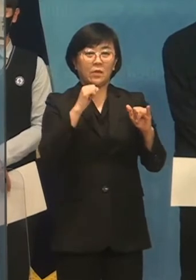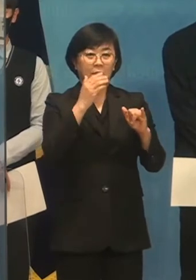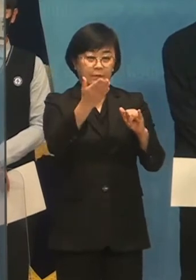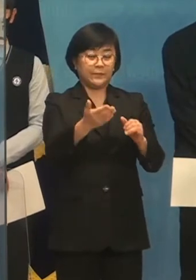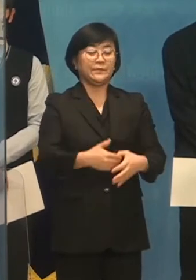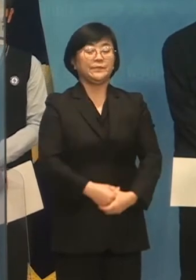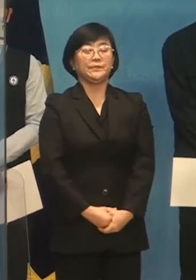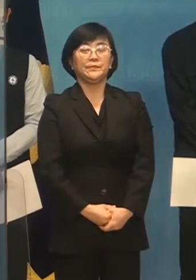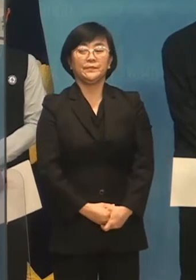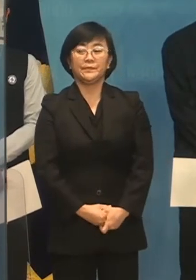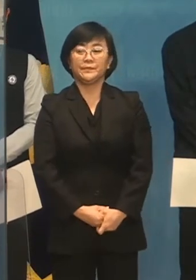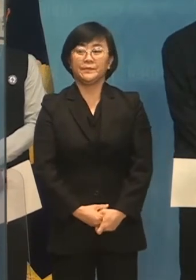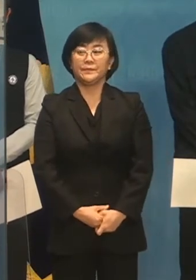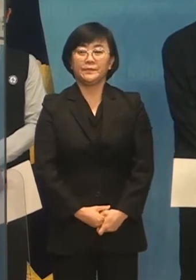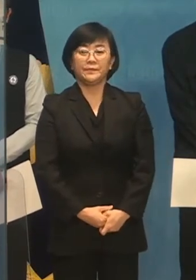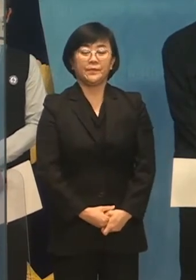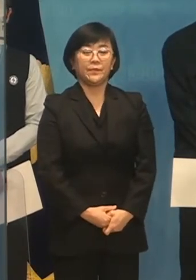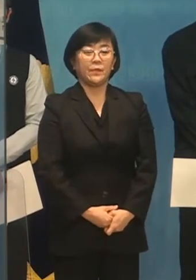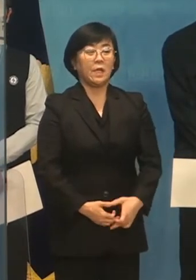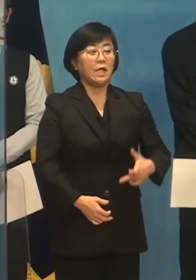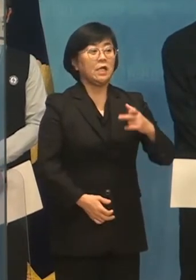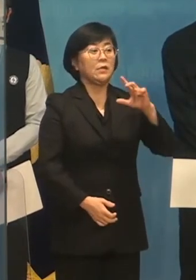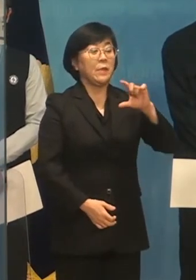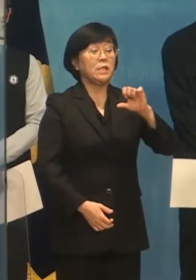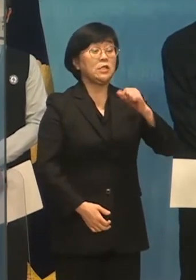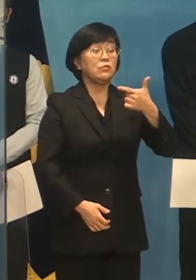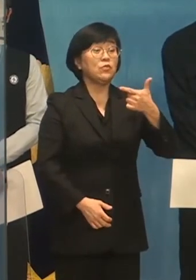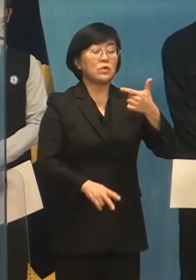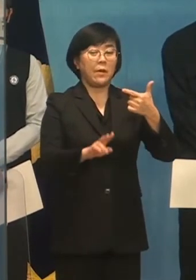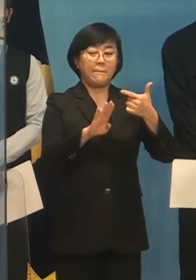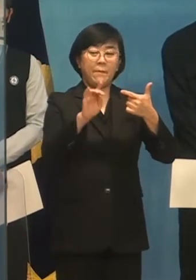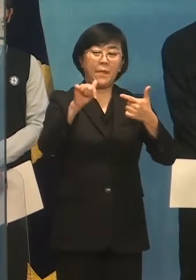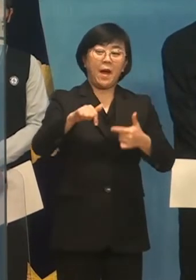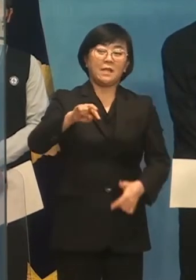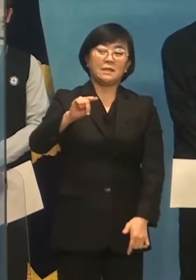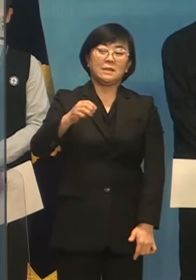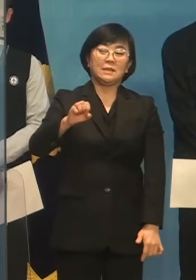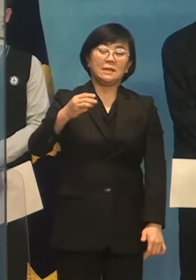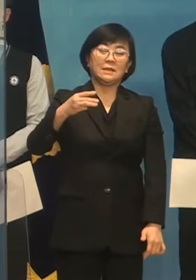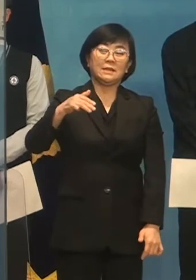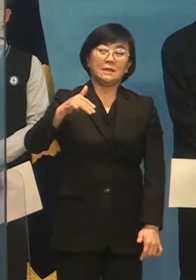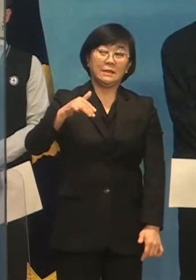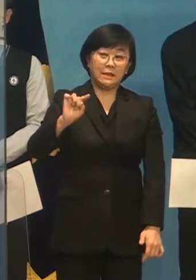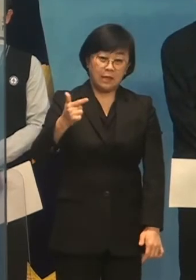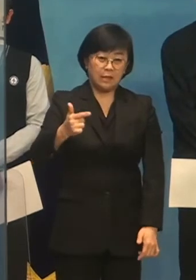드리도록 하겠습니다. 만 16세 박승찬님 참석하셨습니다.